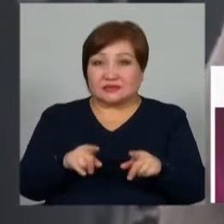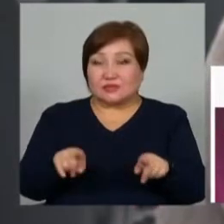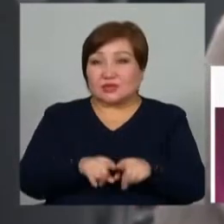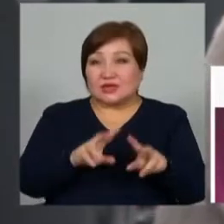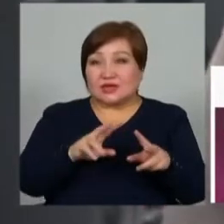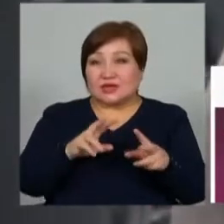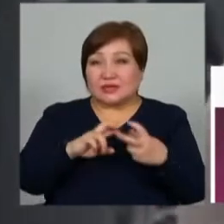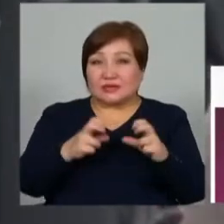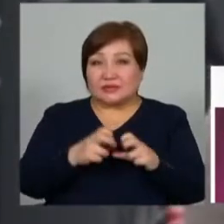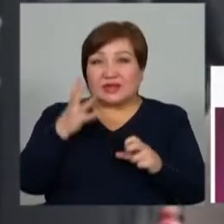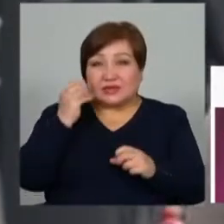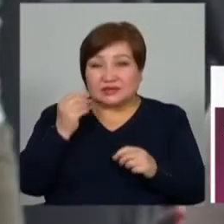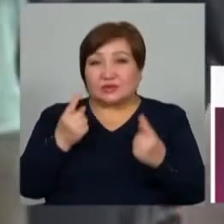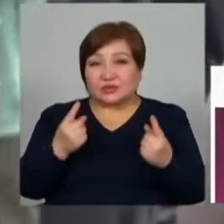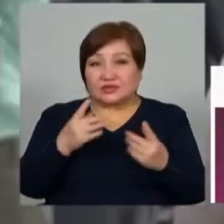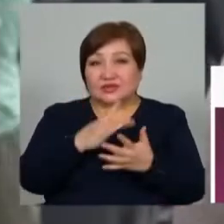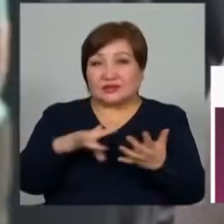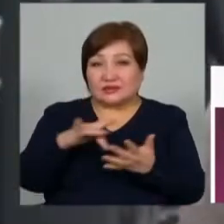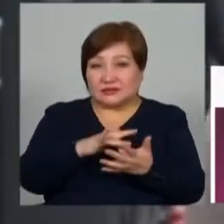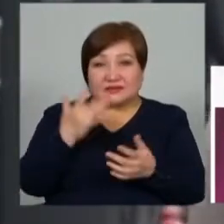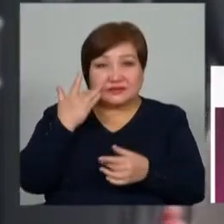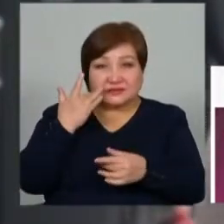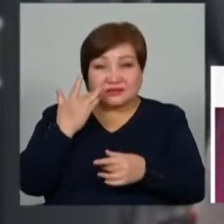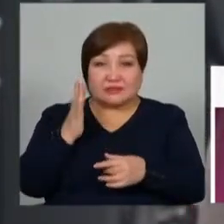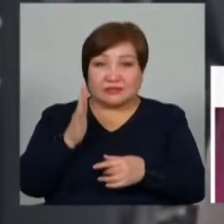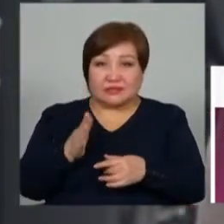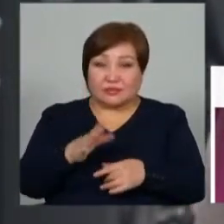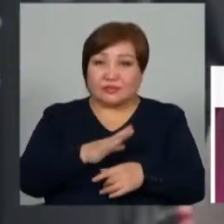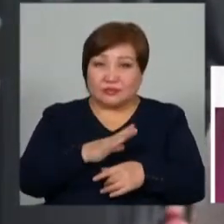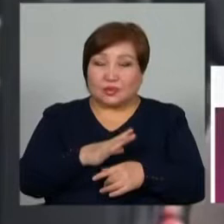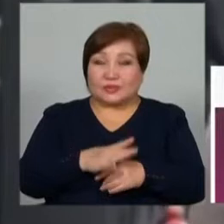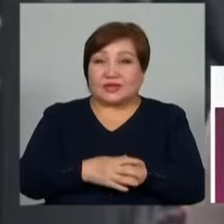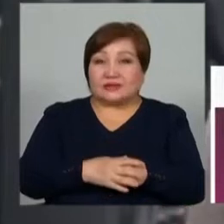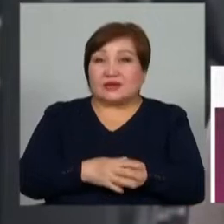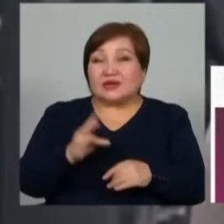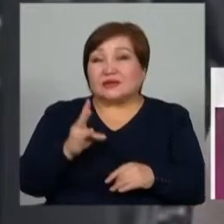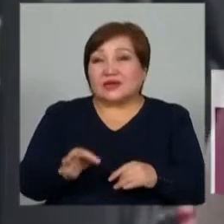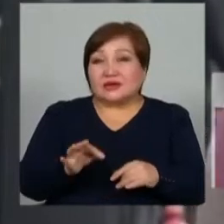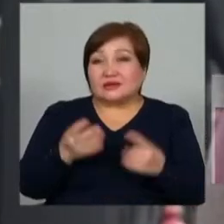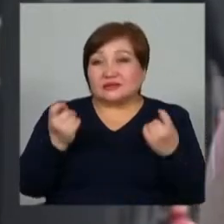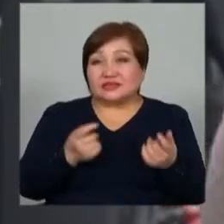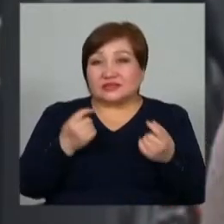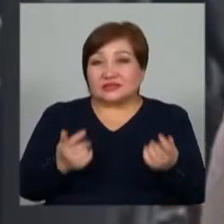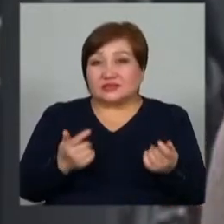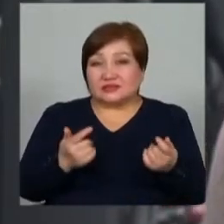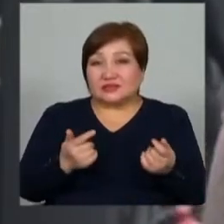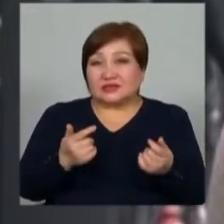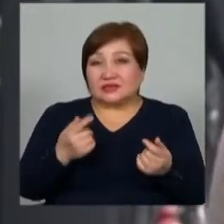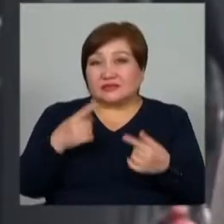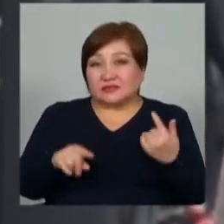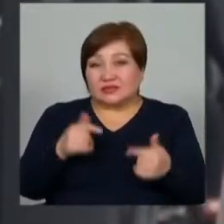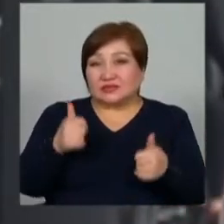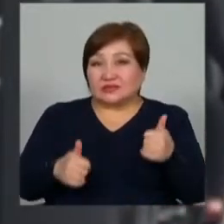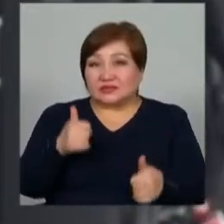бәрі қалаларда всегда болып тұрады. Бірақ кішкене көп зданиялармен салыстырғанда